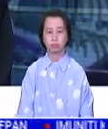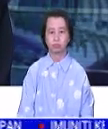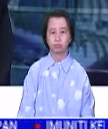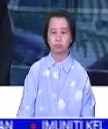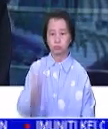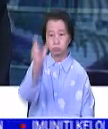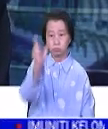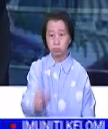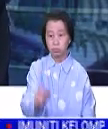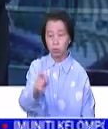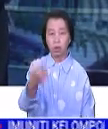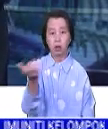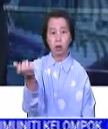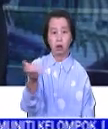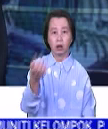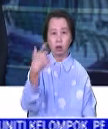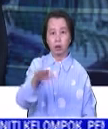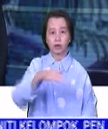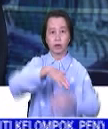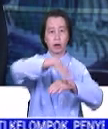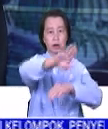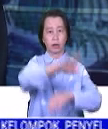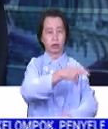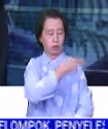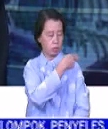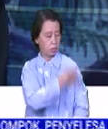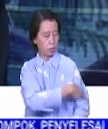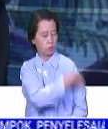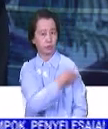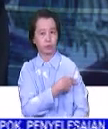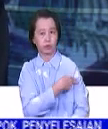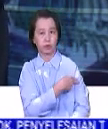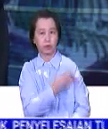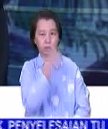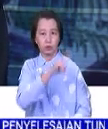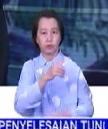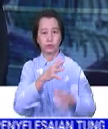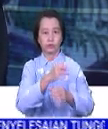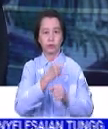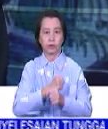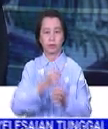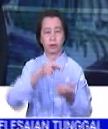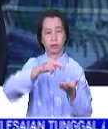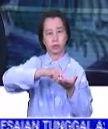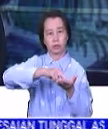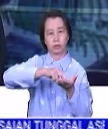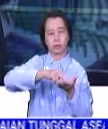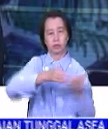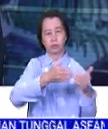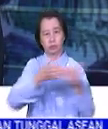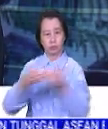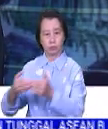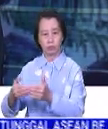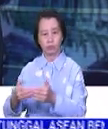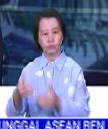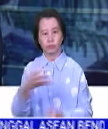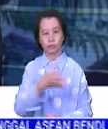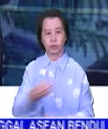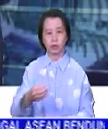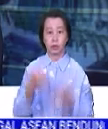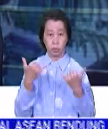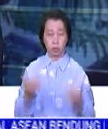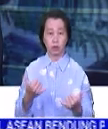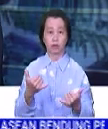Mangsa kemudiannya telah dihantar ke Hospital Selayang untuk mendapatkan perawatan lanjut dan